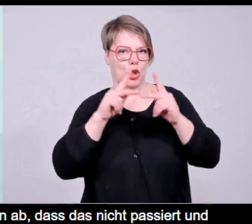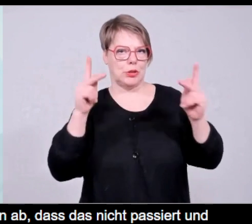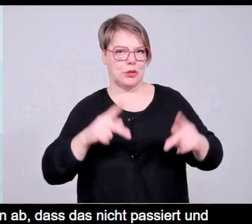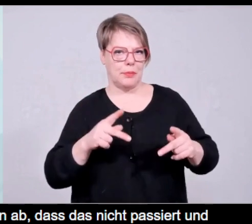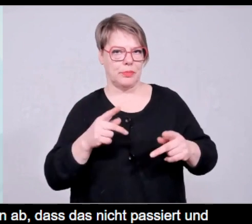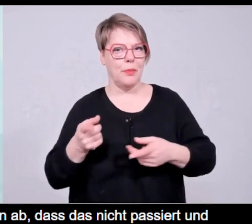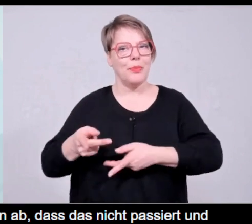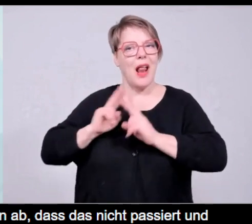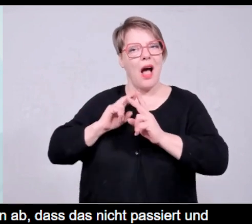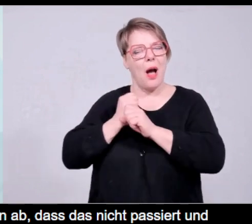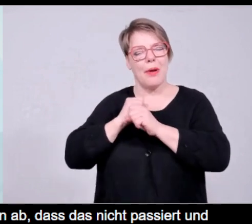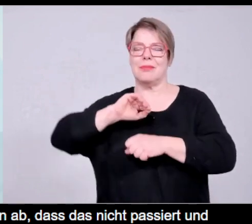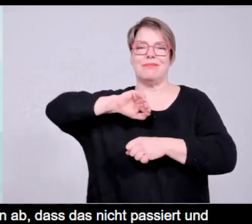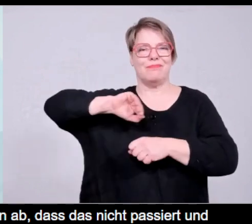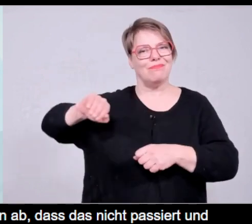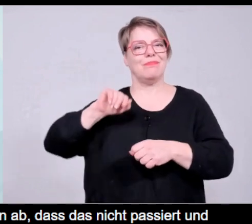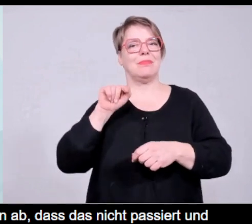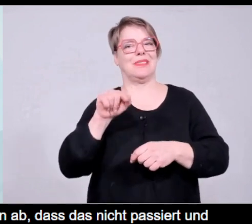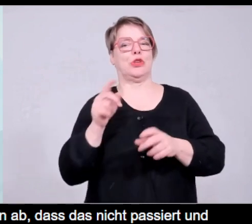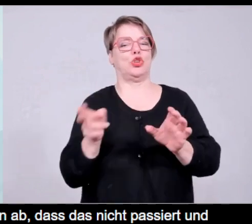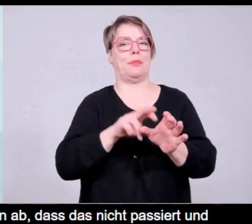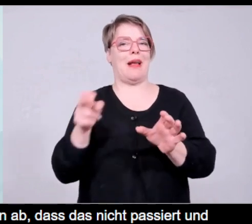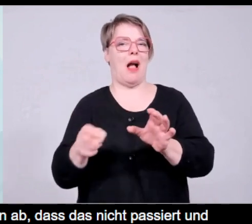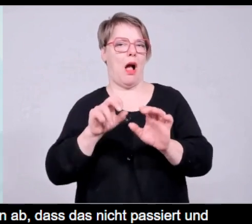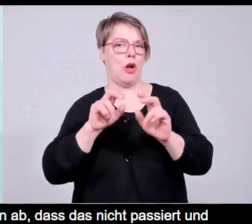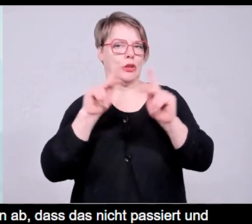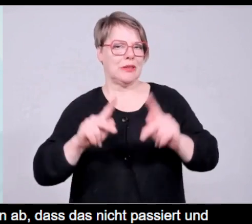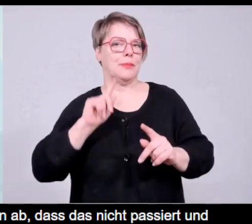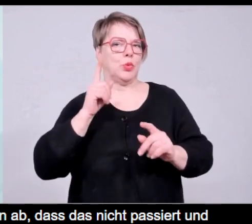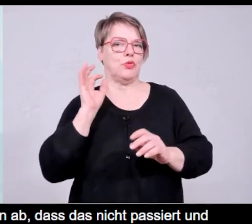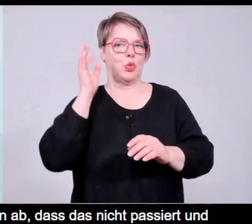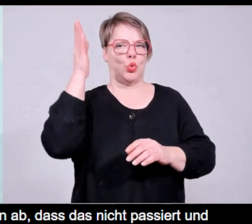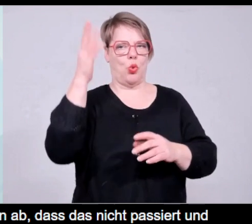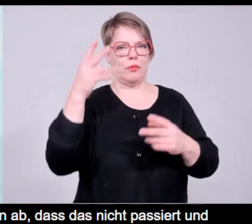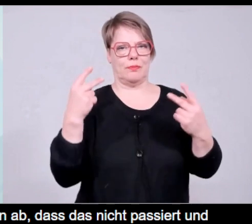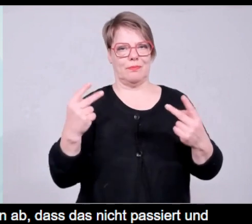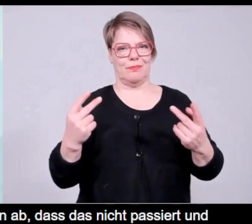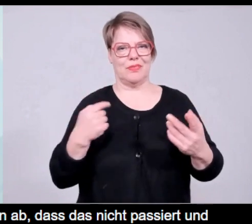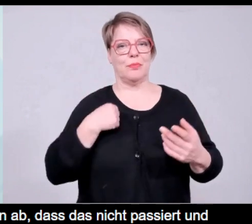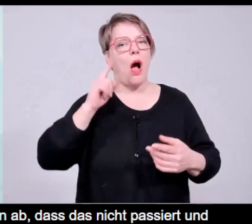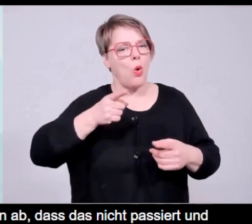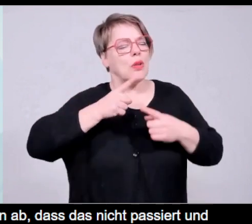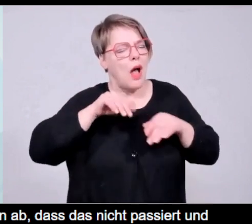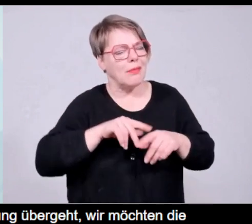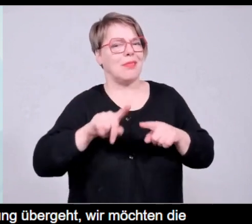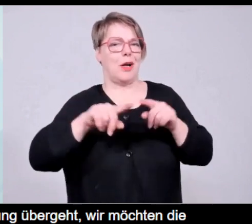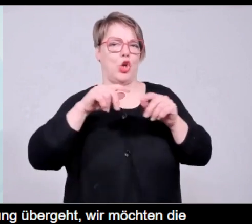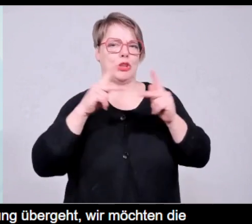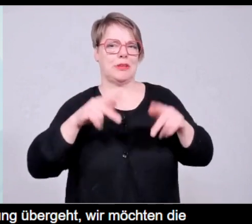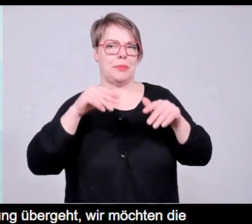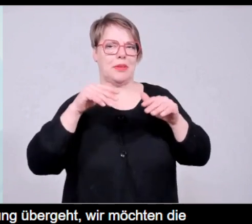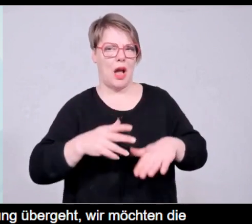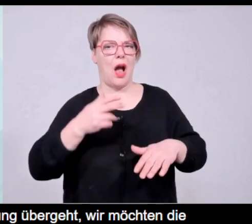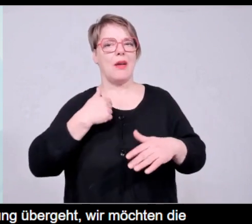haben die letzten Jahre über 4.000 Pflegeplätze in Bayern gefördert. Stationäre Kurzzeitpflege, Tagespflege mit unserem Programm.